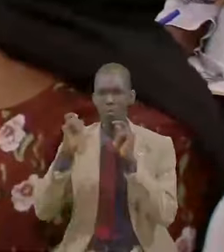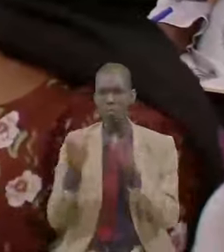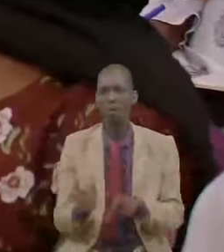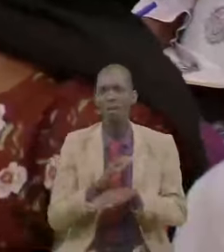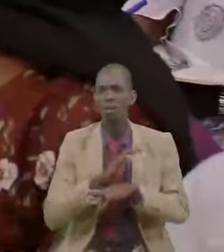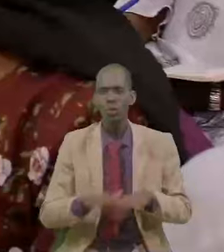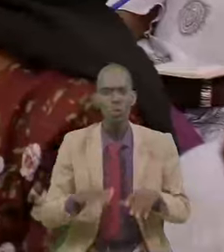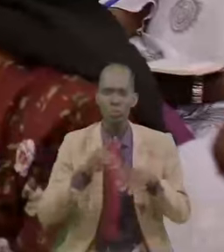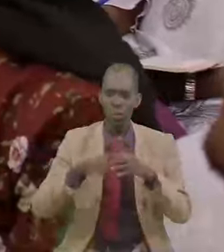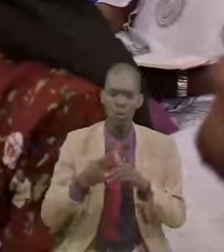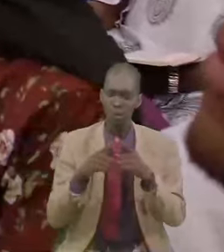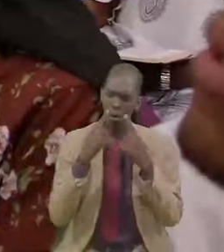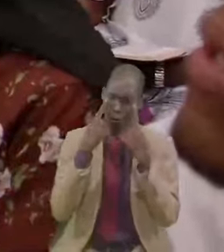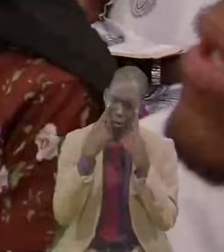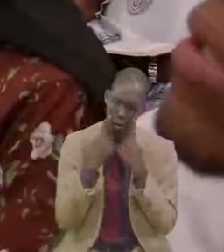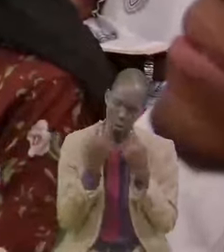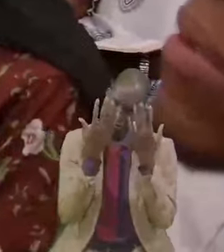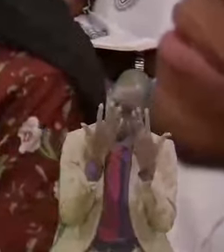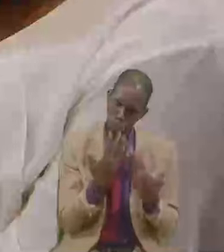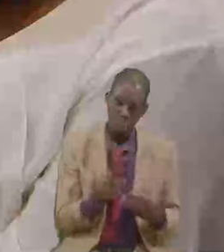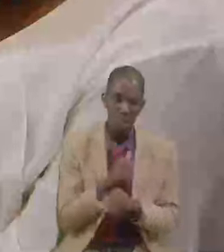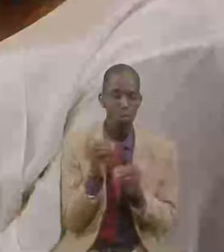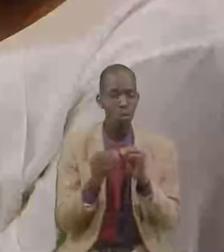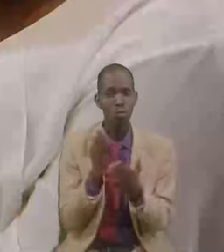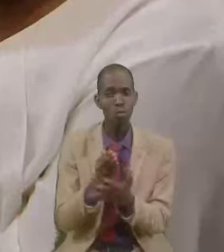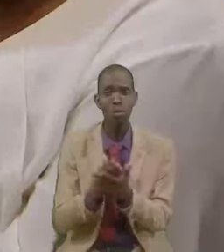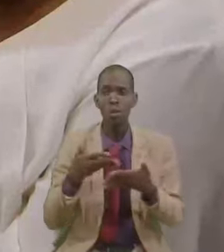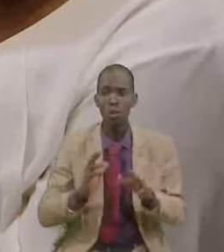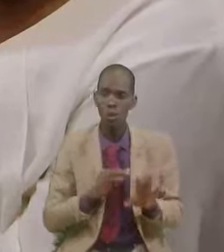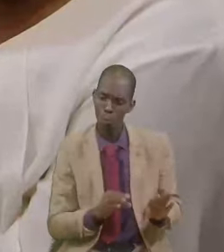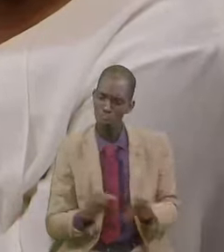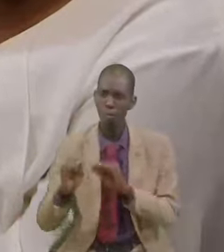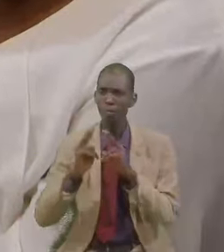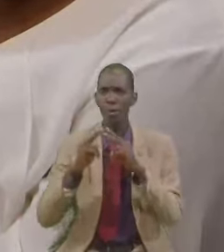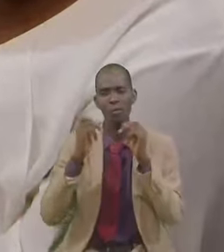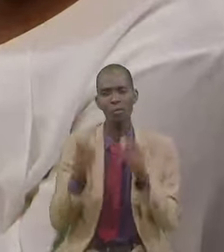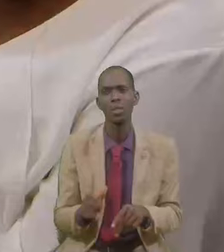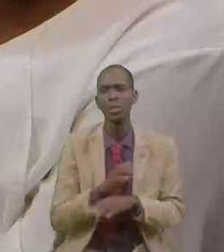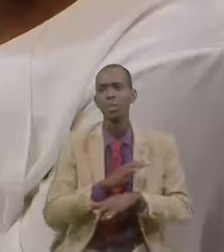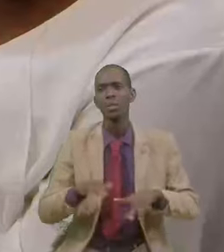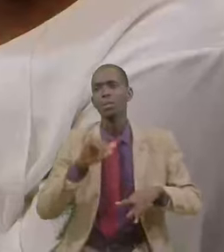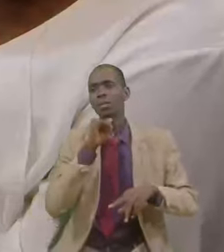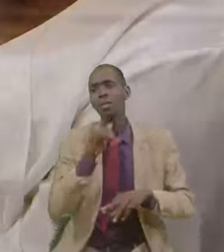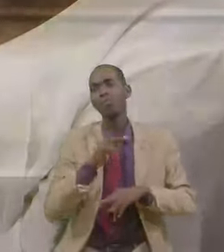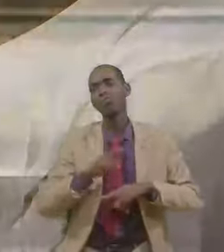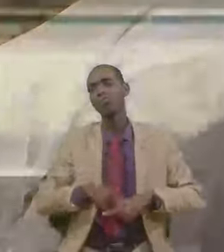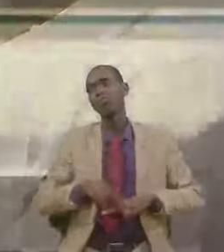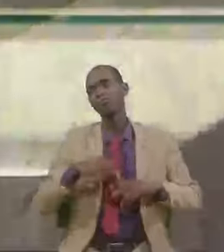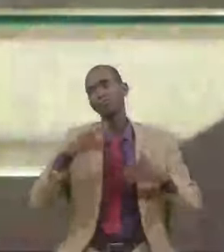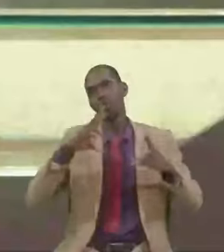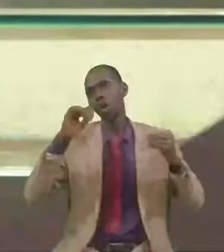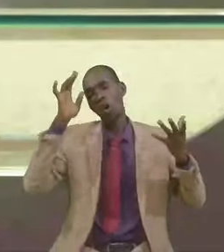Faut pas verser ses larmes de tristesse, montons. Faut pas s'asseoir, faut pas arrêter là-bas, montons.